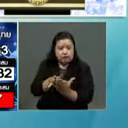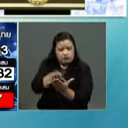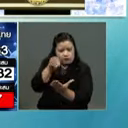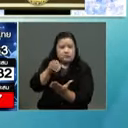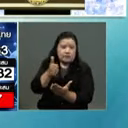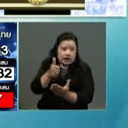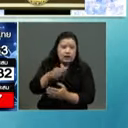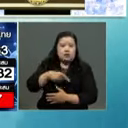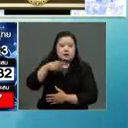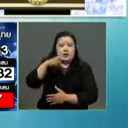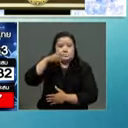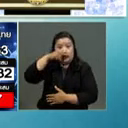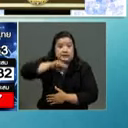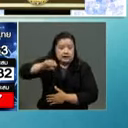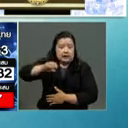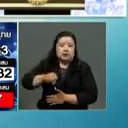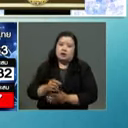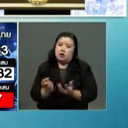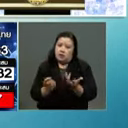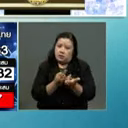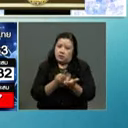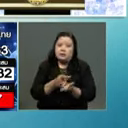ดีนะครับระบบได้ใช้เวลาทั้งสิ้นนะครับตอนนี้นะครับเกือบ90